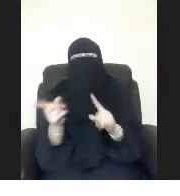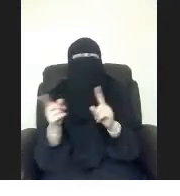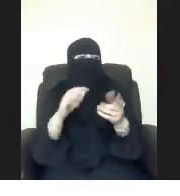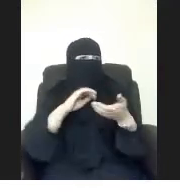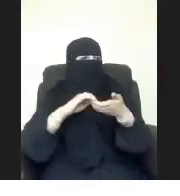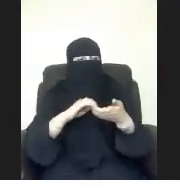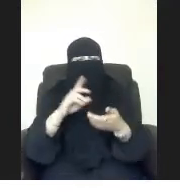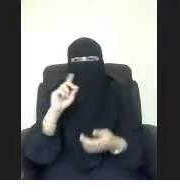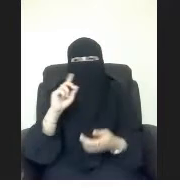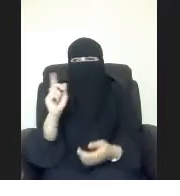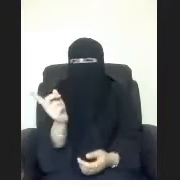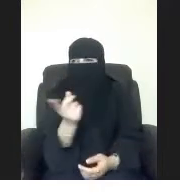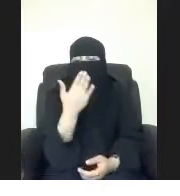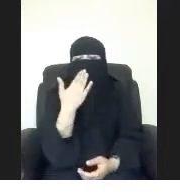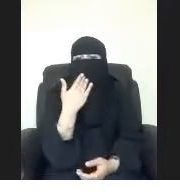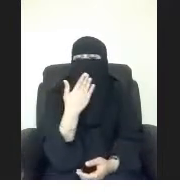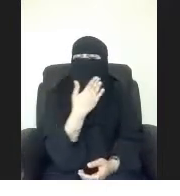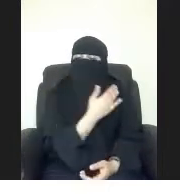هيئة التدريس.